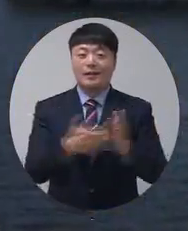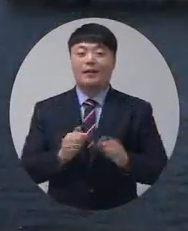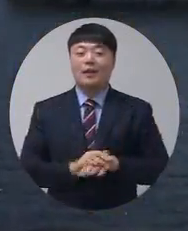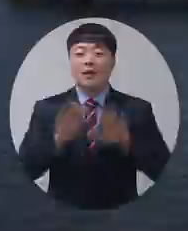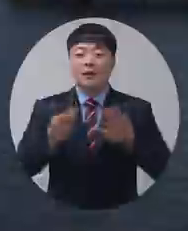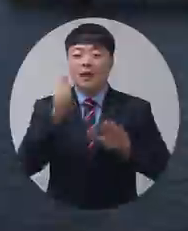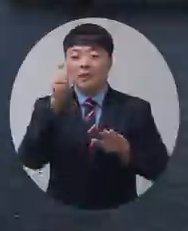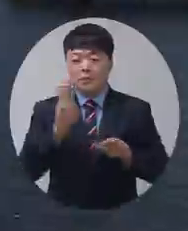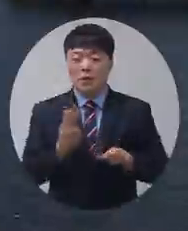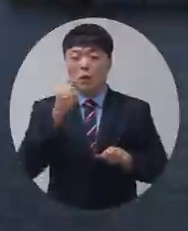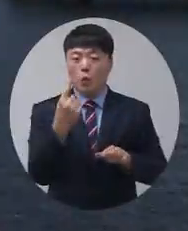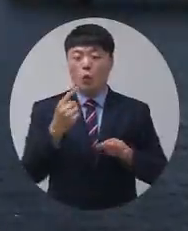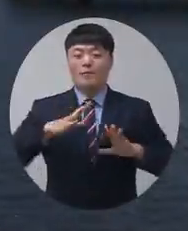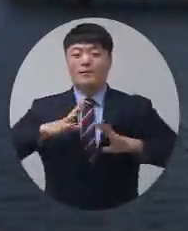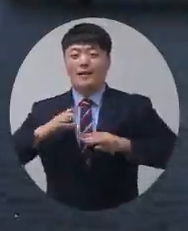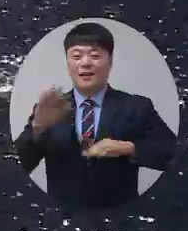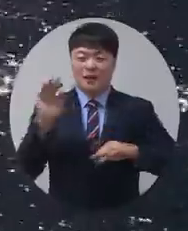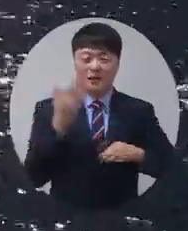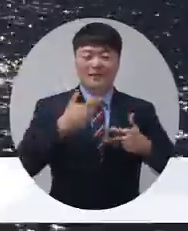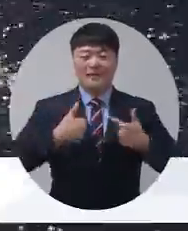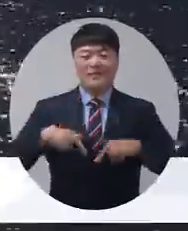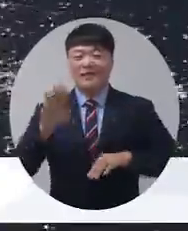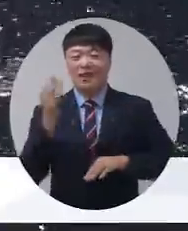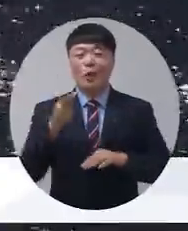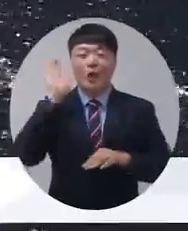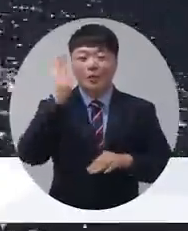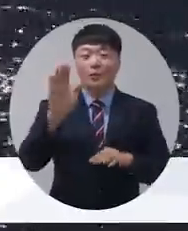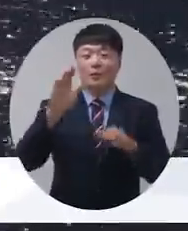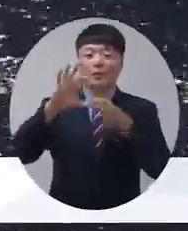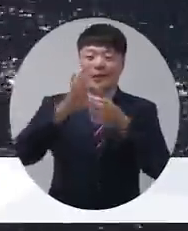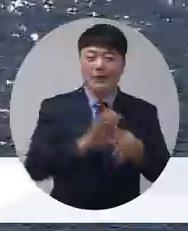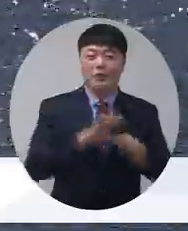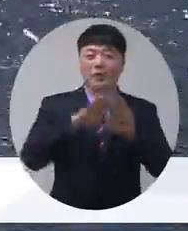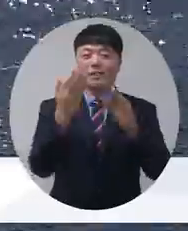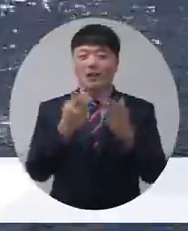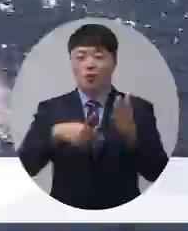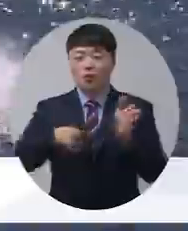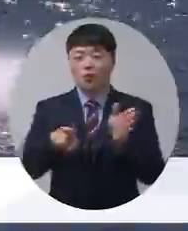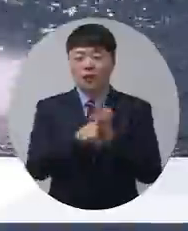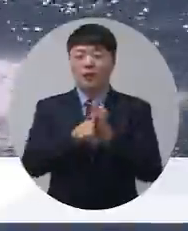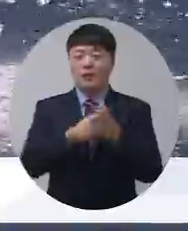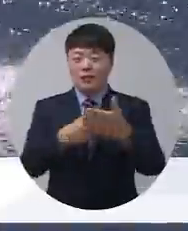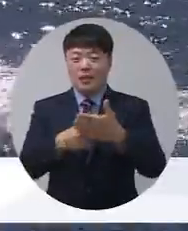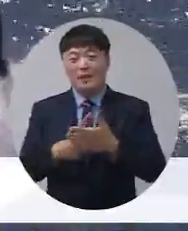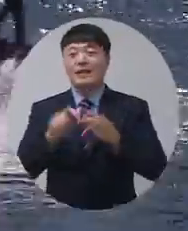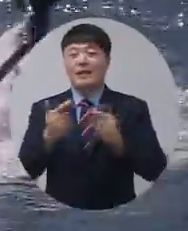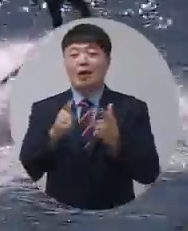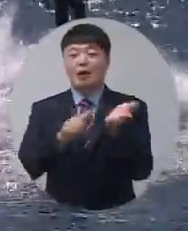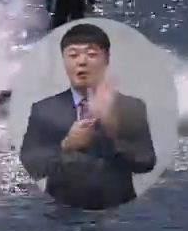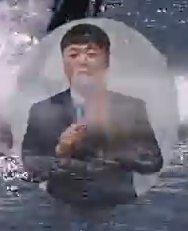합천군은 합천호를 자랑할 수 있는 자리가 돼 기쁘다며 앞으로도 계속해서 개최할 수 있도록 지원을 아끼지 않겠다고